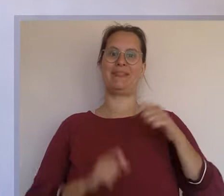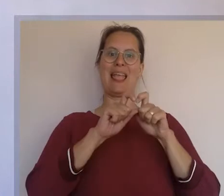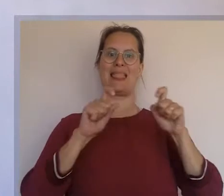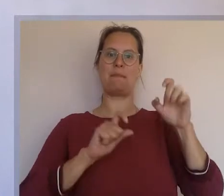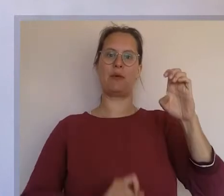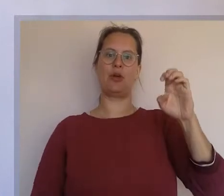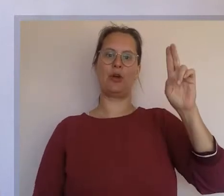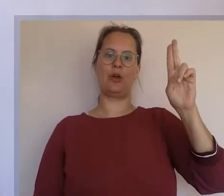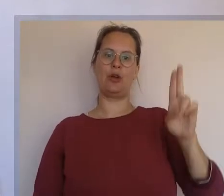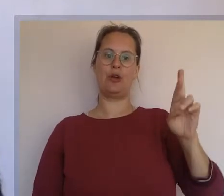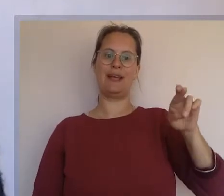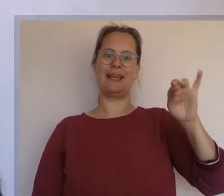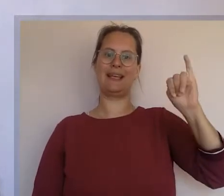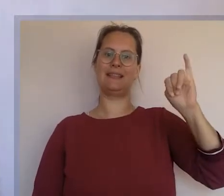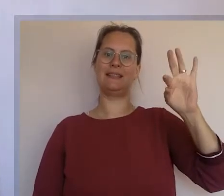Hi, ik ben Christine.